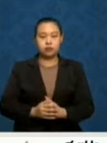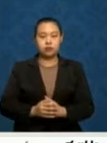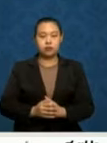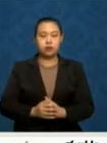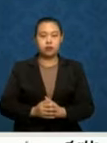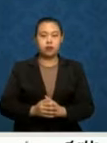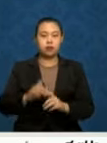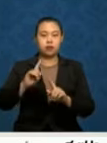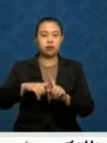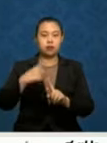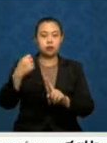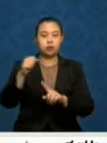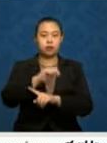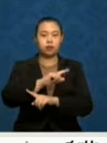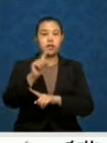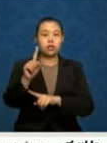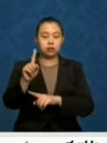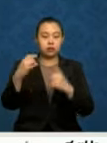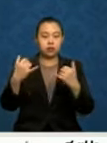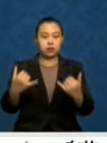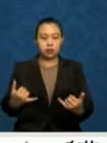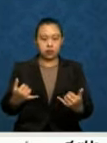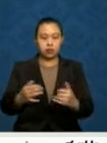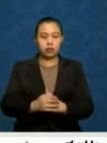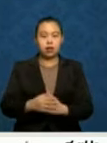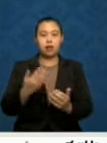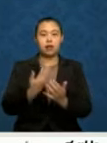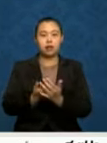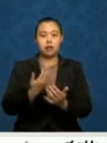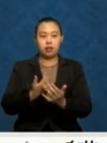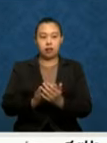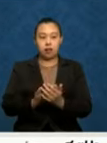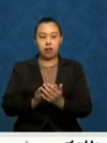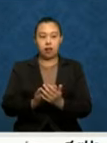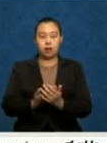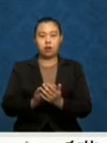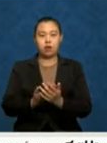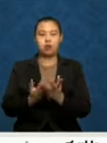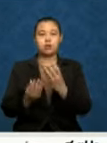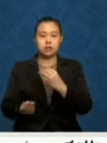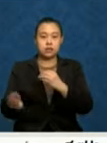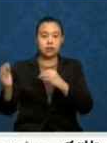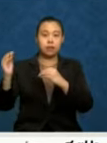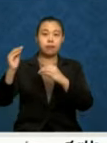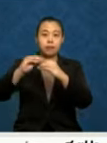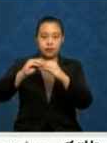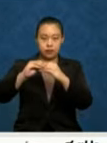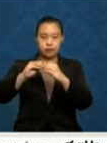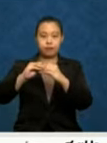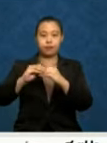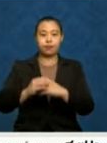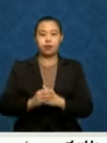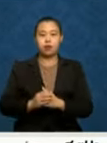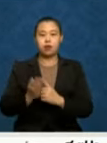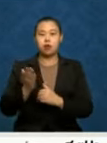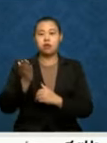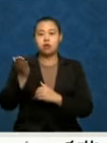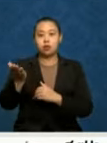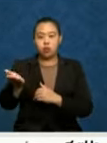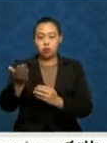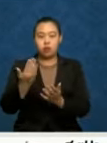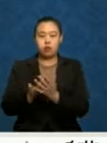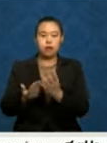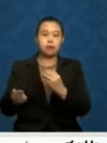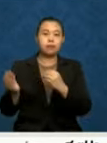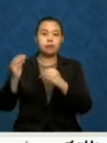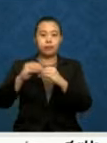เมื่อวันที่1ตุลาคมที่จะถึงเนี่ยจำนวนเงินก็จะมีจำนวนเงินที่เพิ่มขึ้นสำนักงานได้เสนอขอคำแปรยติเพิ่มเติมในจำนวนหนึ่